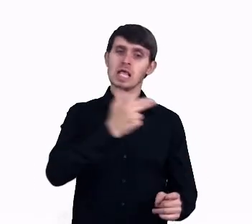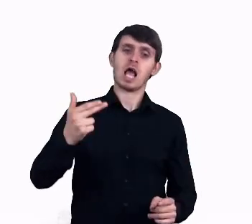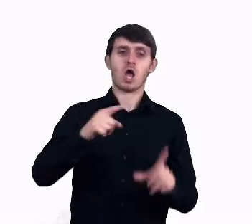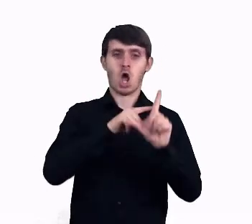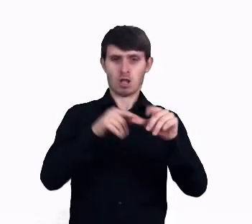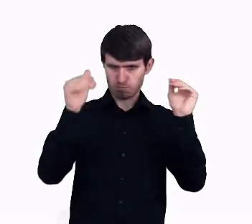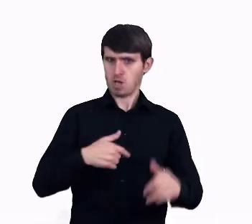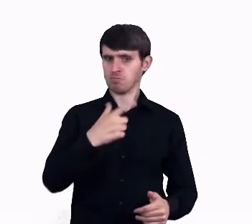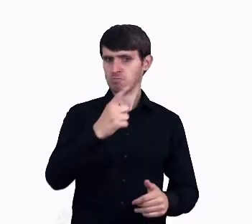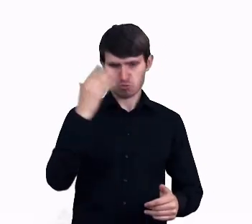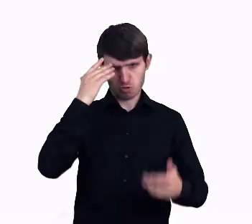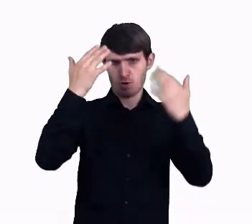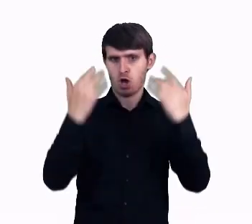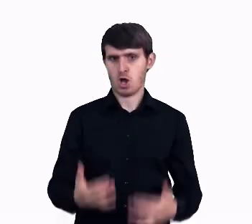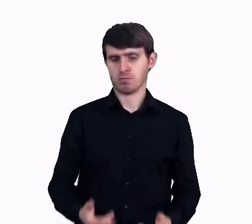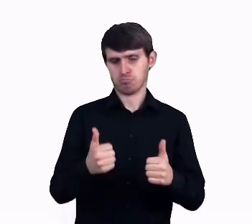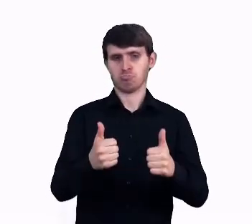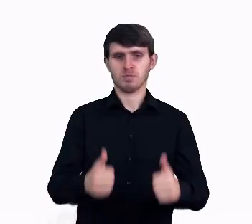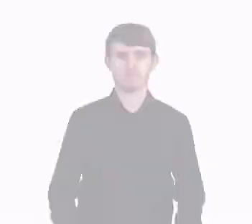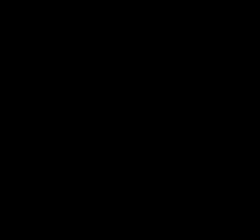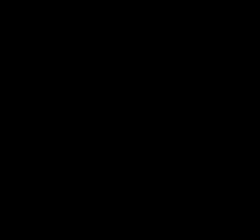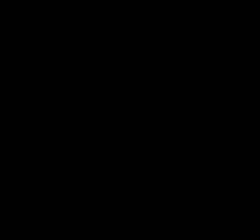mierzyć kąty i je Nazywać się